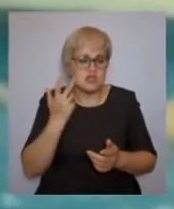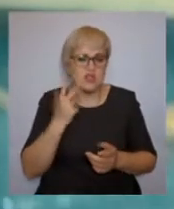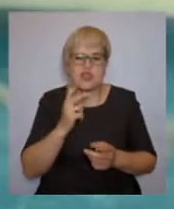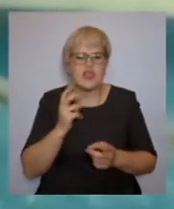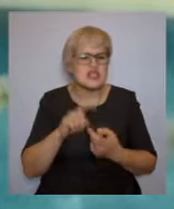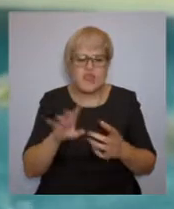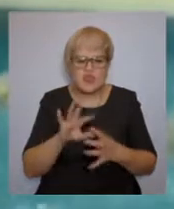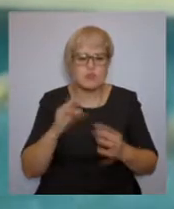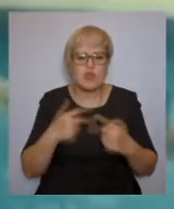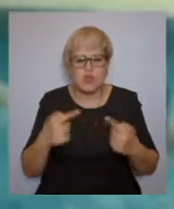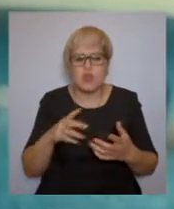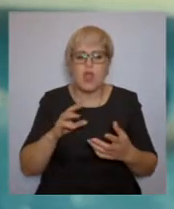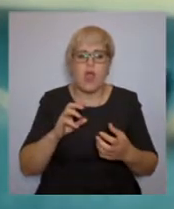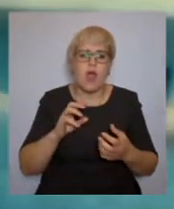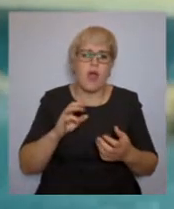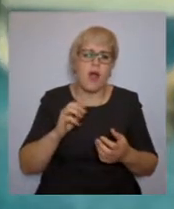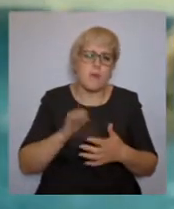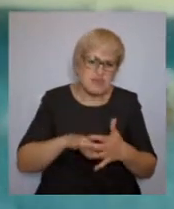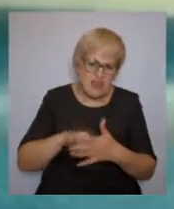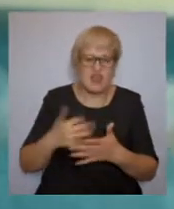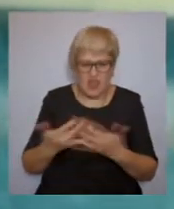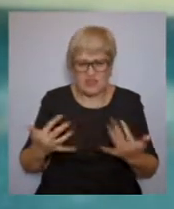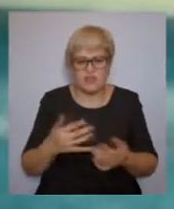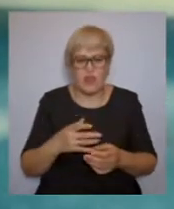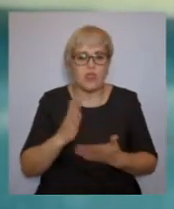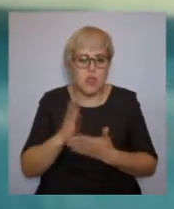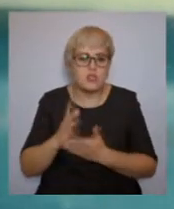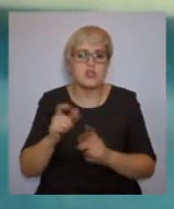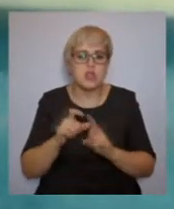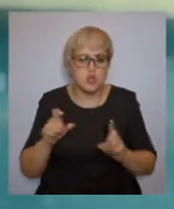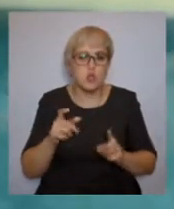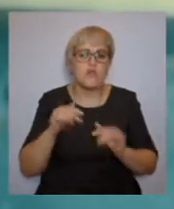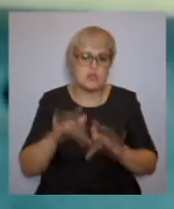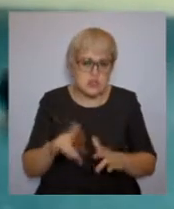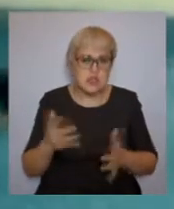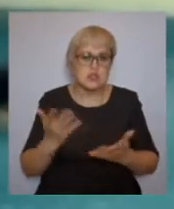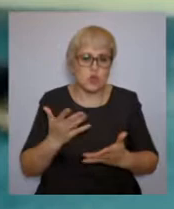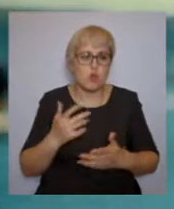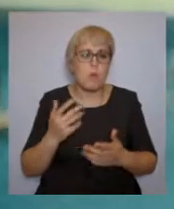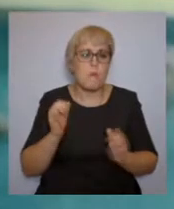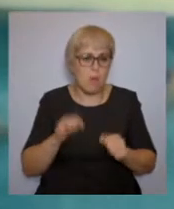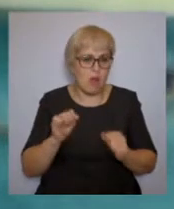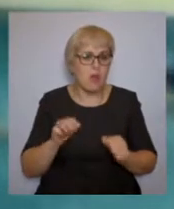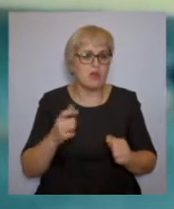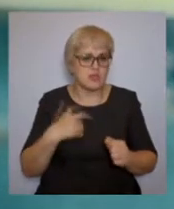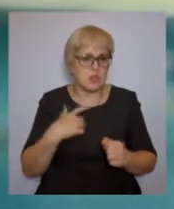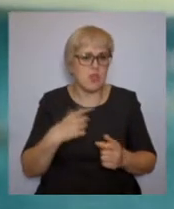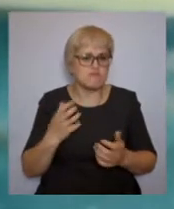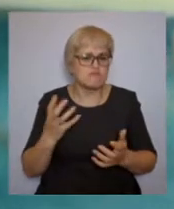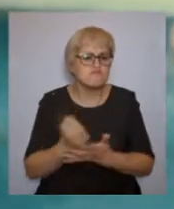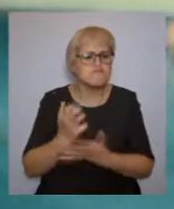приносить своей стране медали и это тот человек который всегда независимо от своих обстоятельств